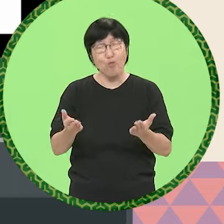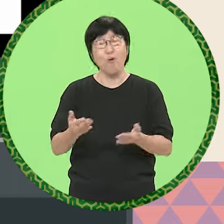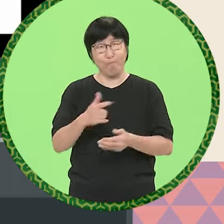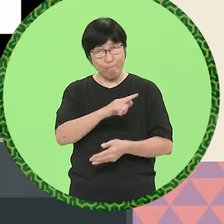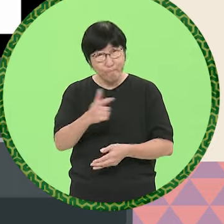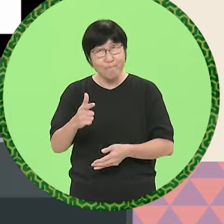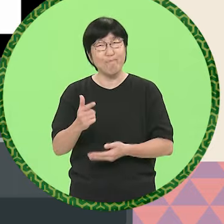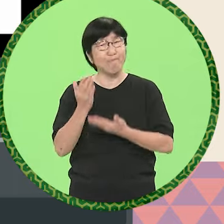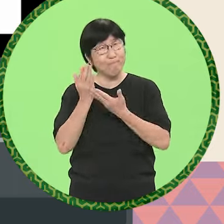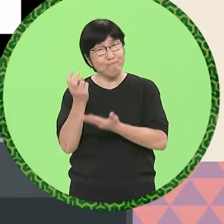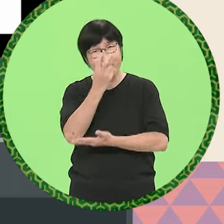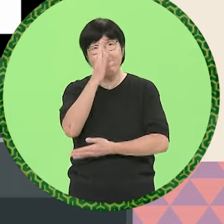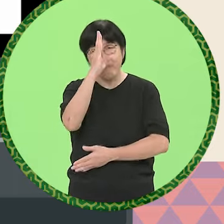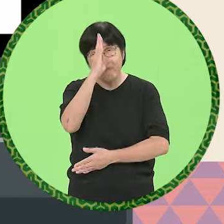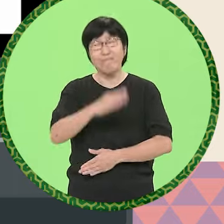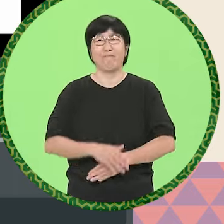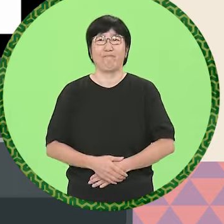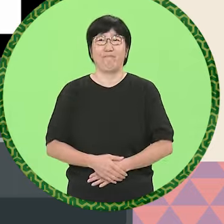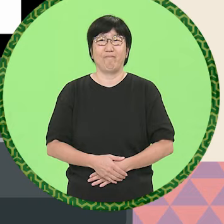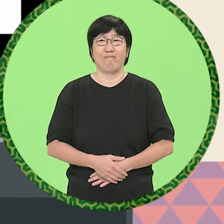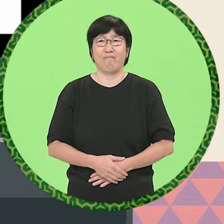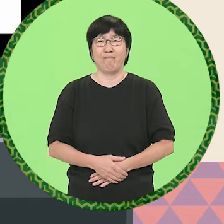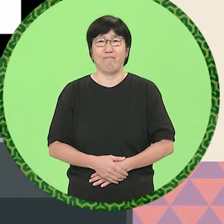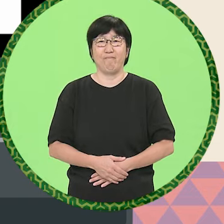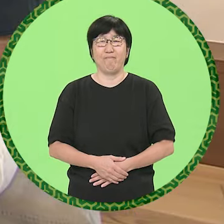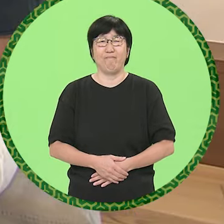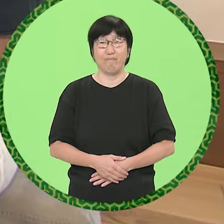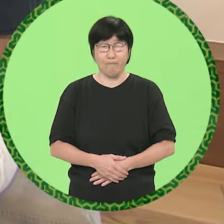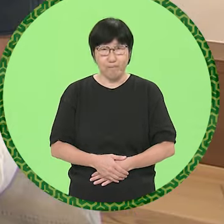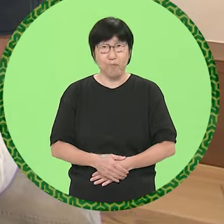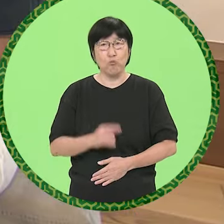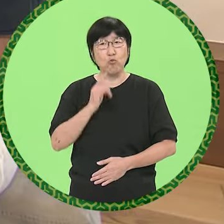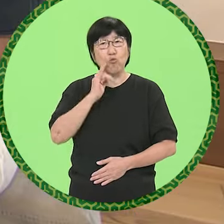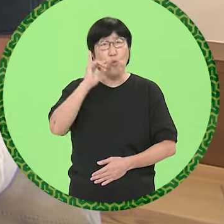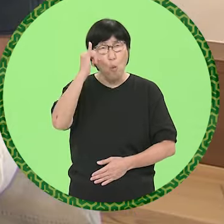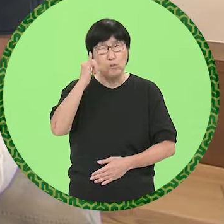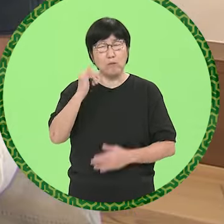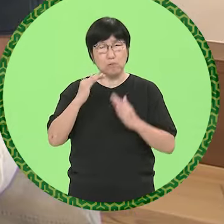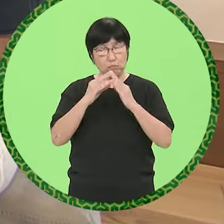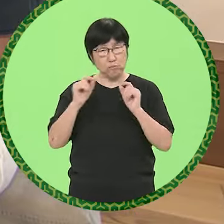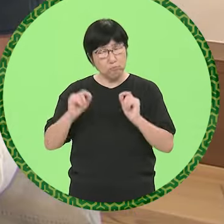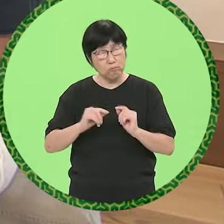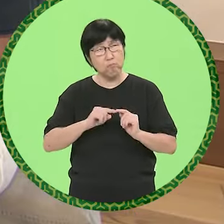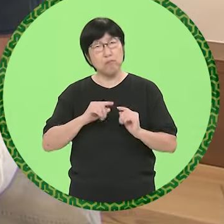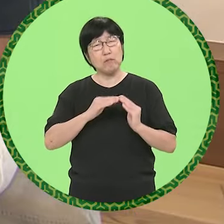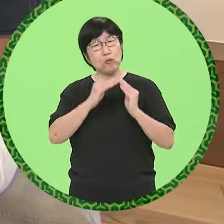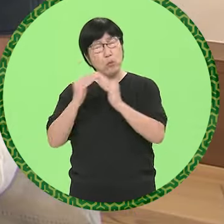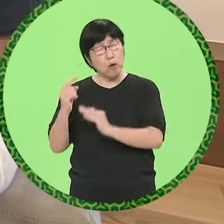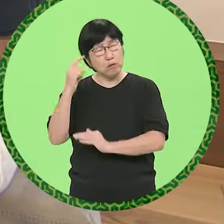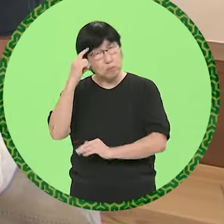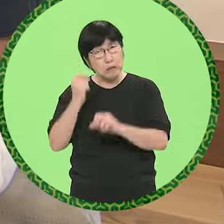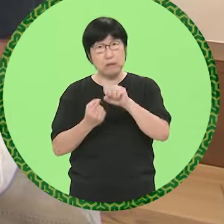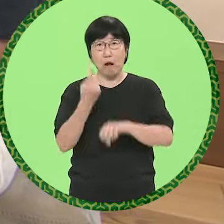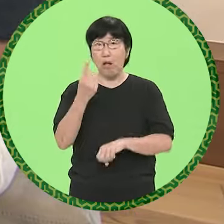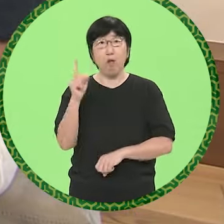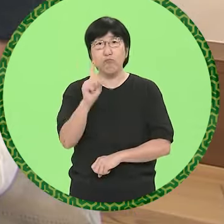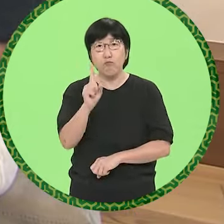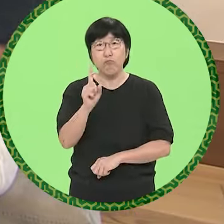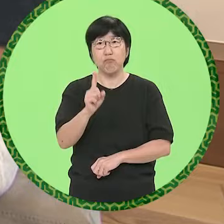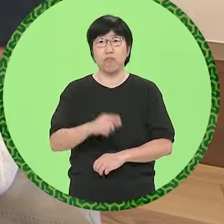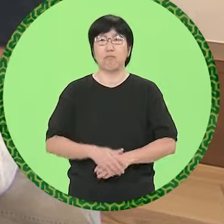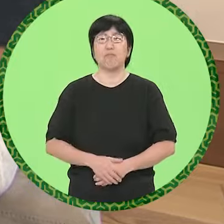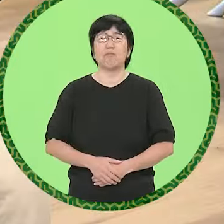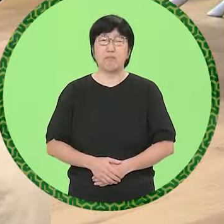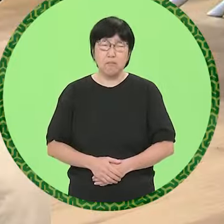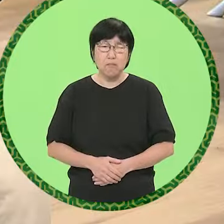は担当課へ確認されたし。 ご両親のそばで子育てをしようと思われたきっかけって何